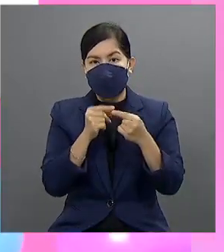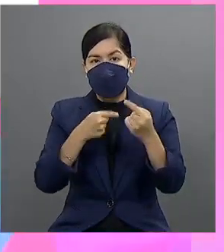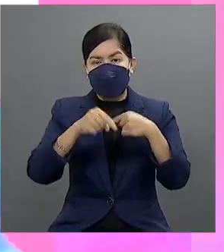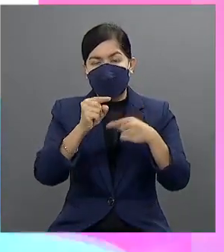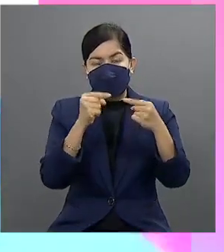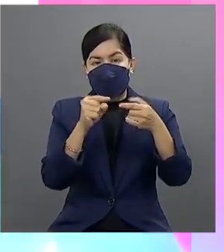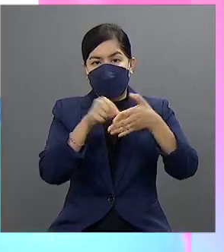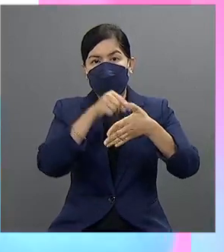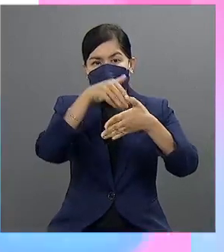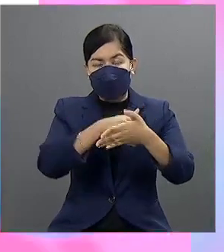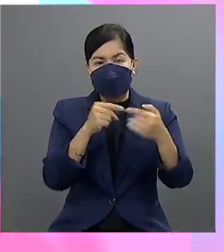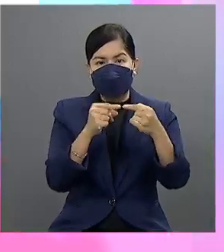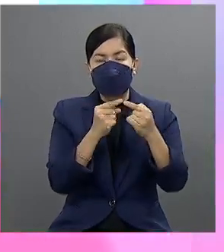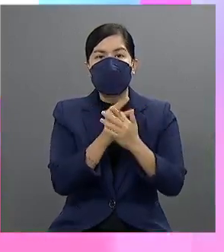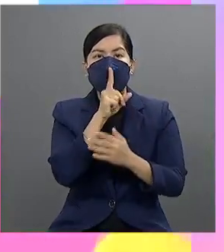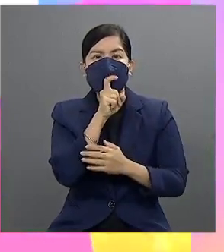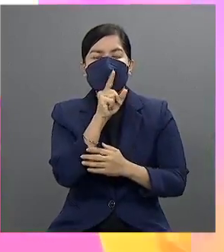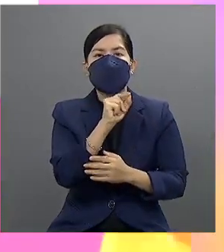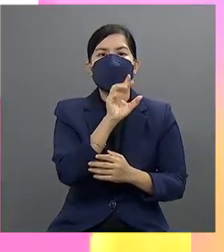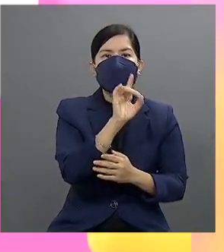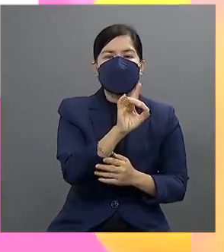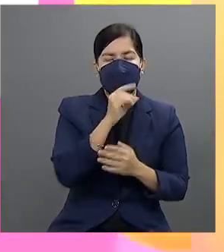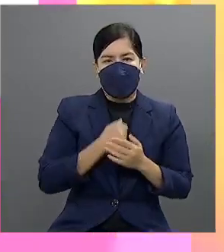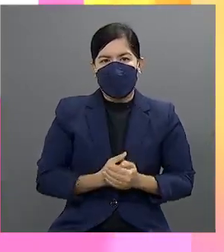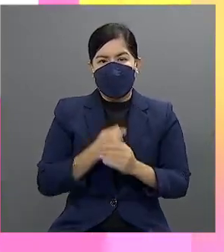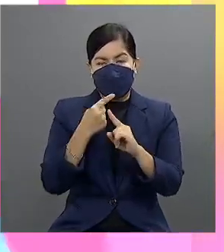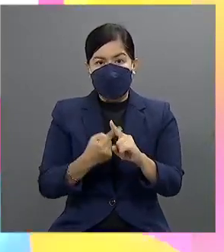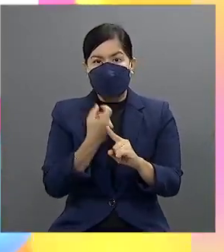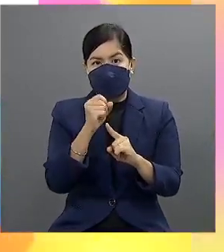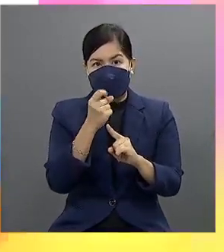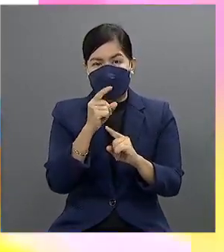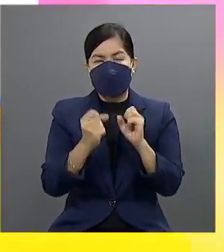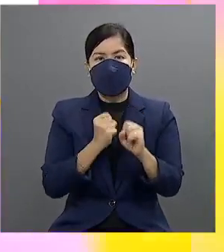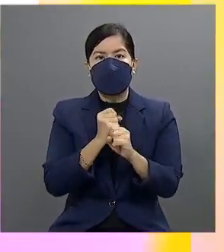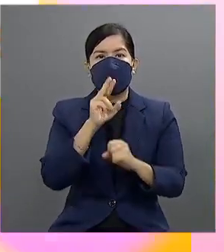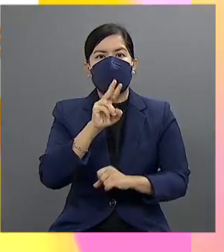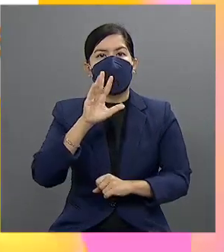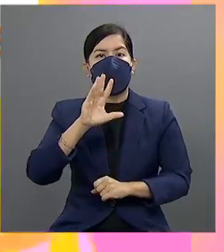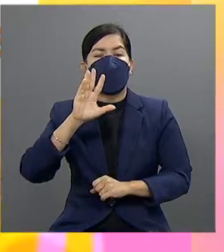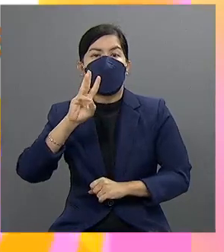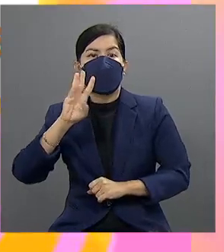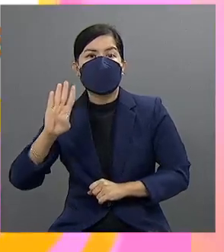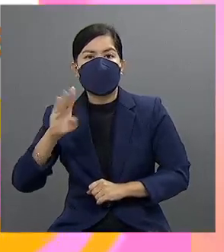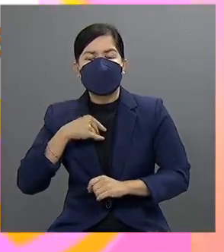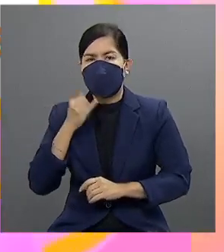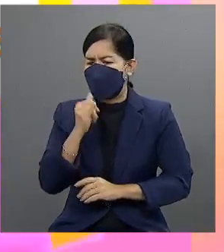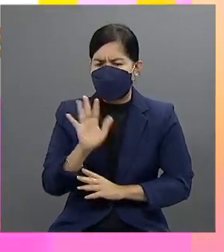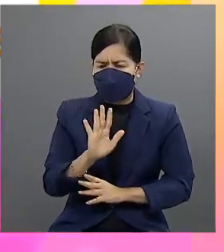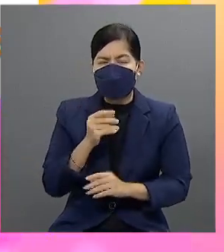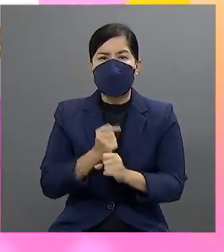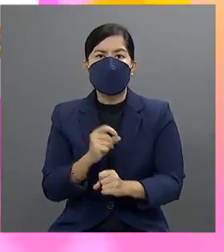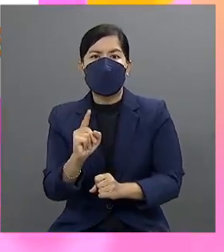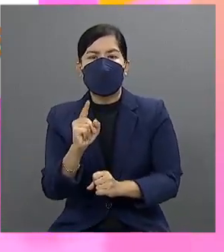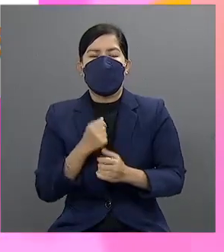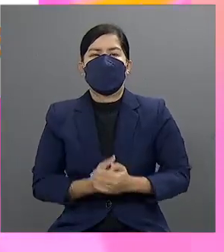าทิตย์ที่28พฤศจิกายน2564นี้ได้จะต้องทำอย่างไรเพื่อไม่ให้เสียสิทธิ์ตามกฎหม